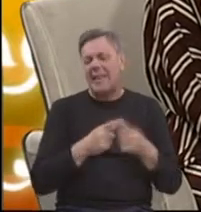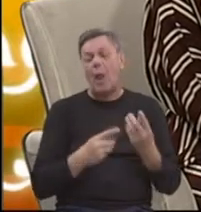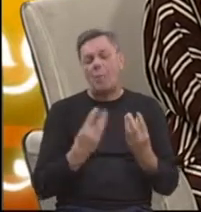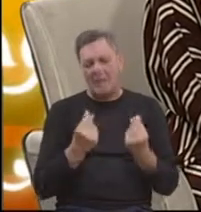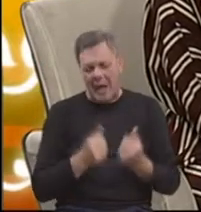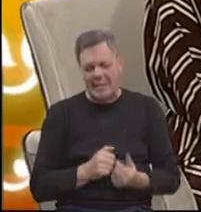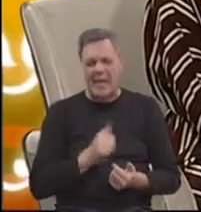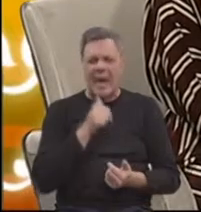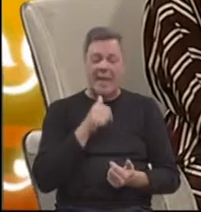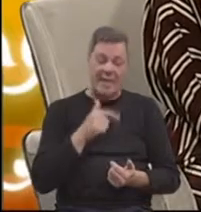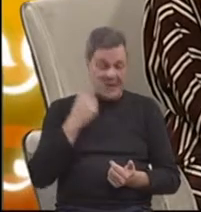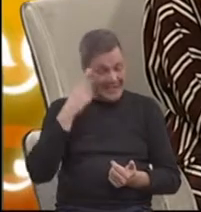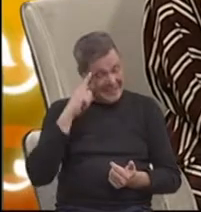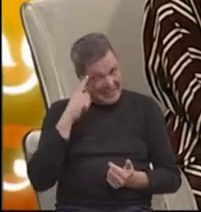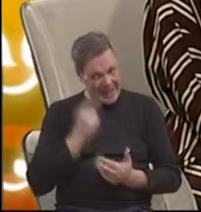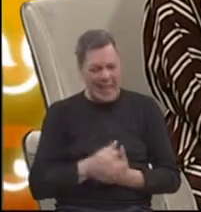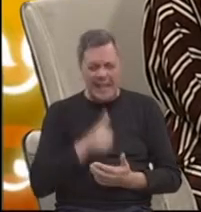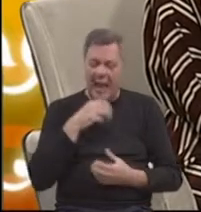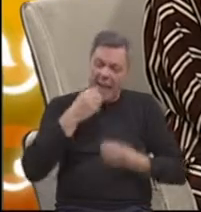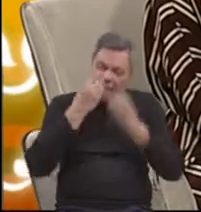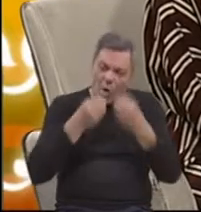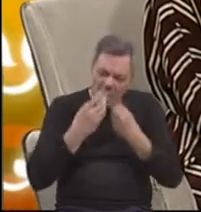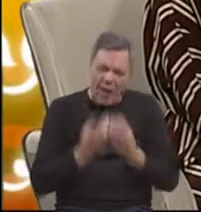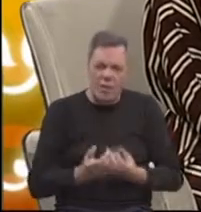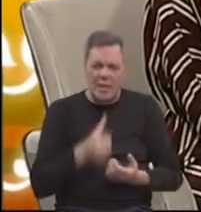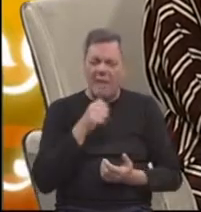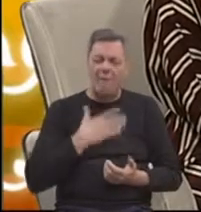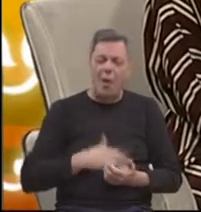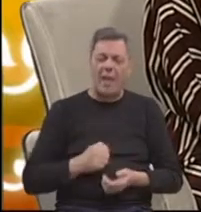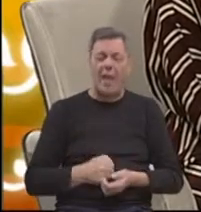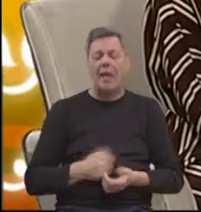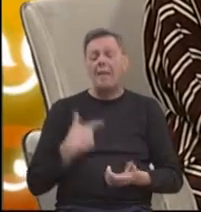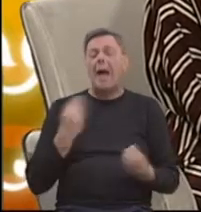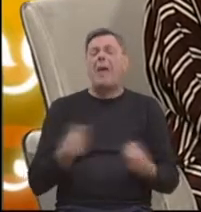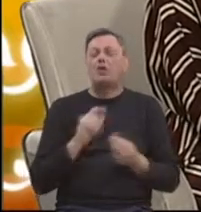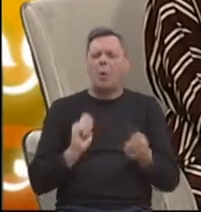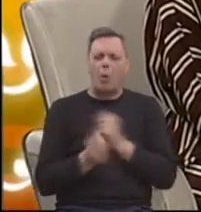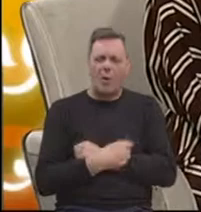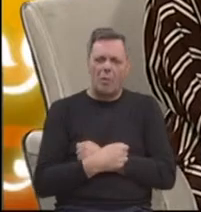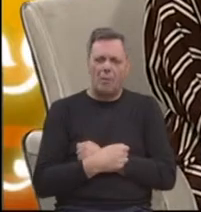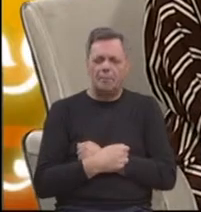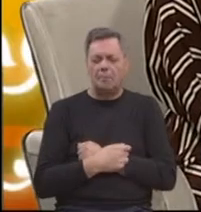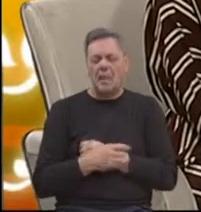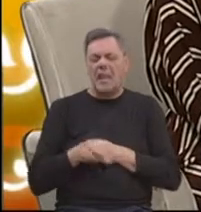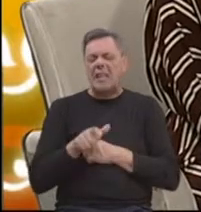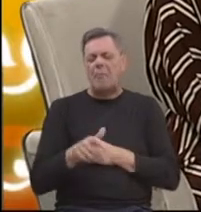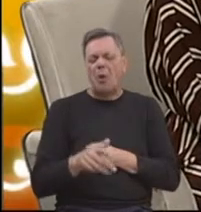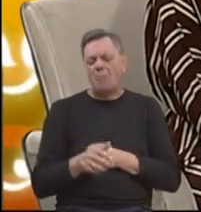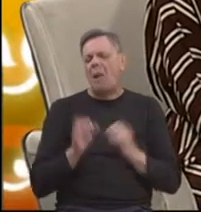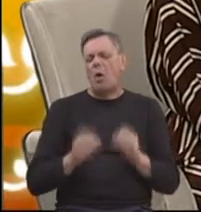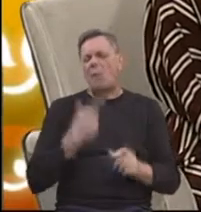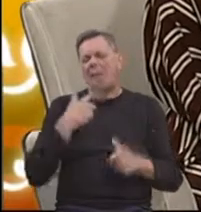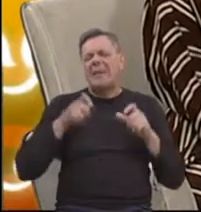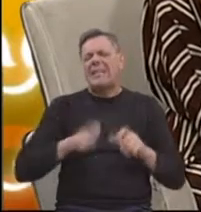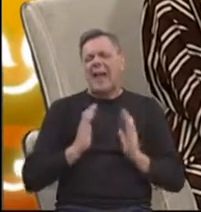financija, dijelom i saznanja i informiranosti i volje i želje da nešto promijenimo, se utabanim stazama krećemo i